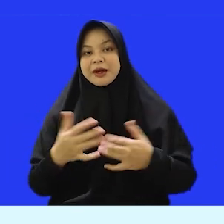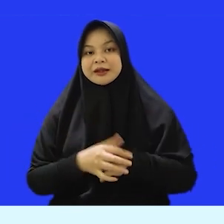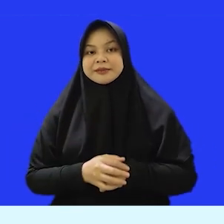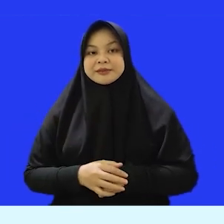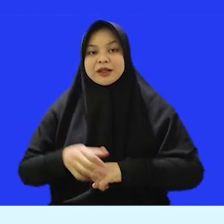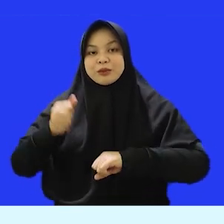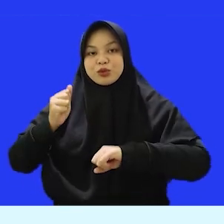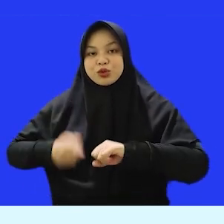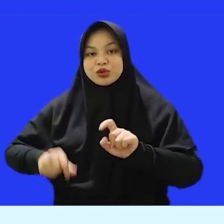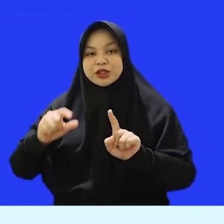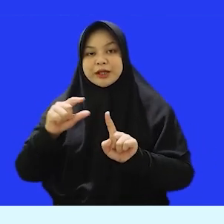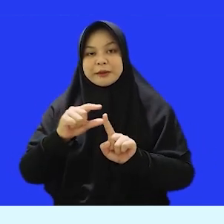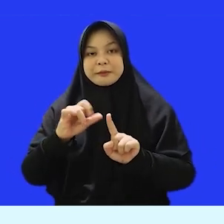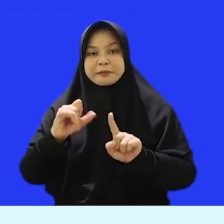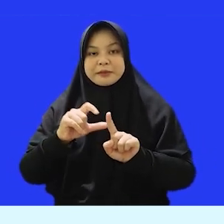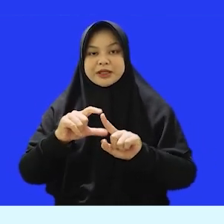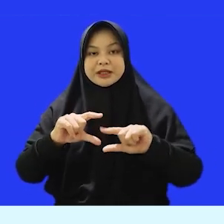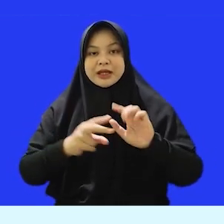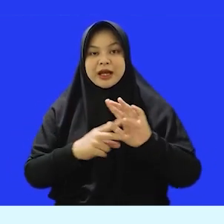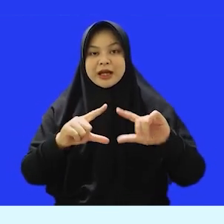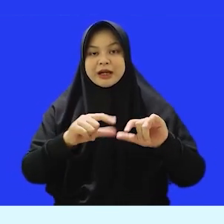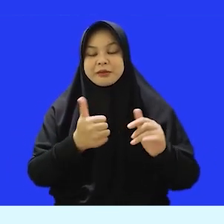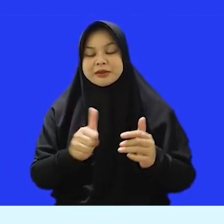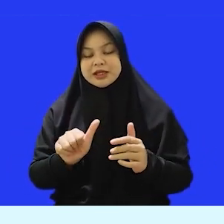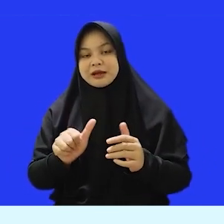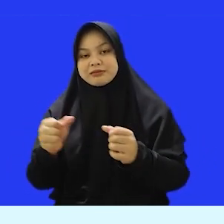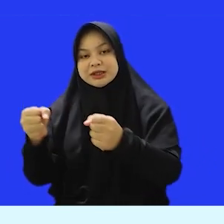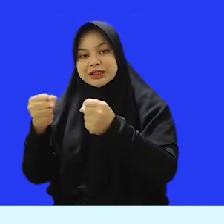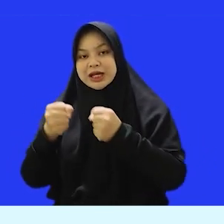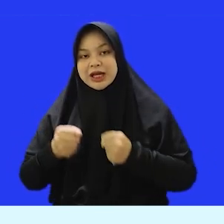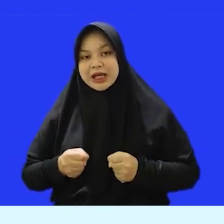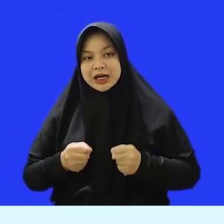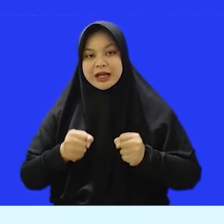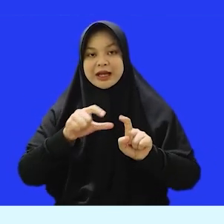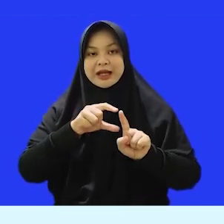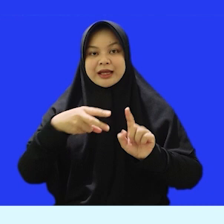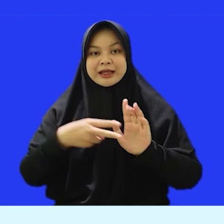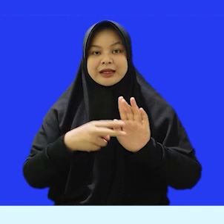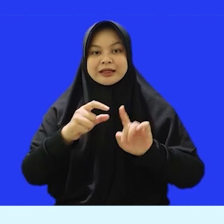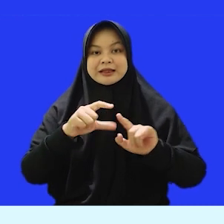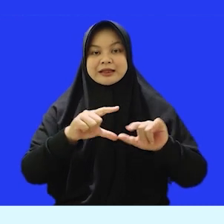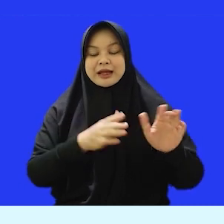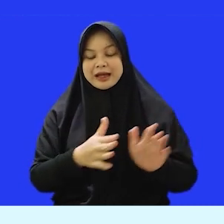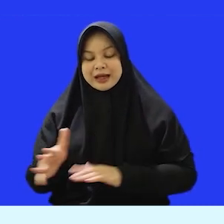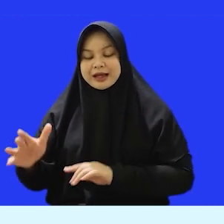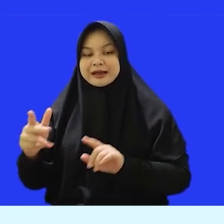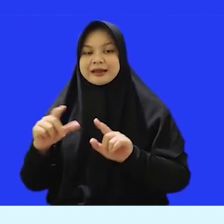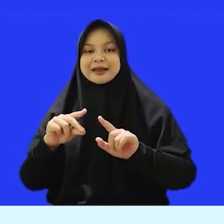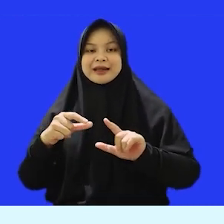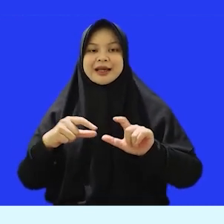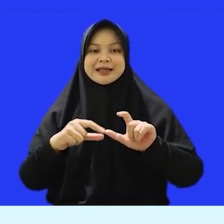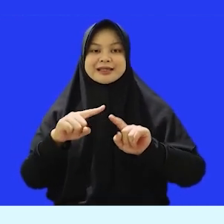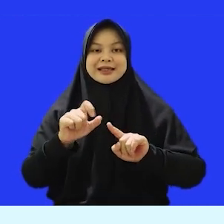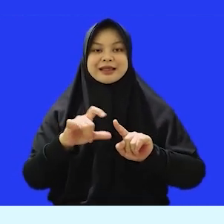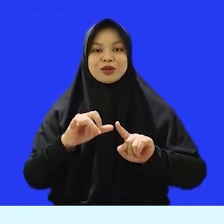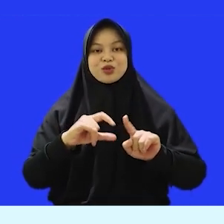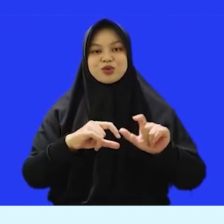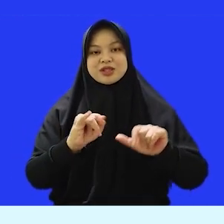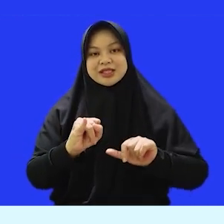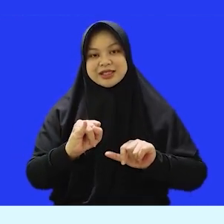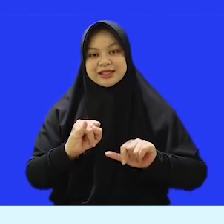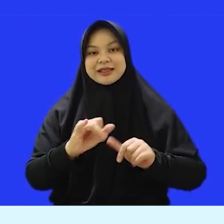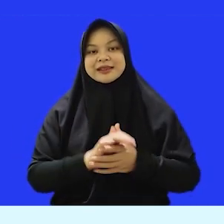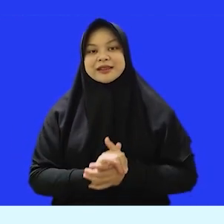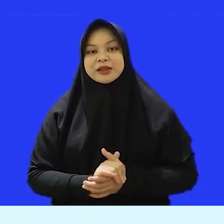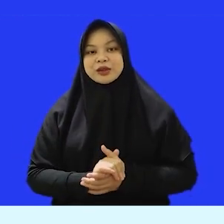putusan pidana, bisa penjara, denda, restitusi, hukuman mati. Kemudian putusan bebas